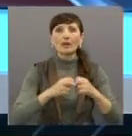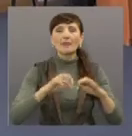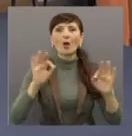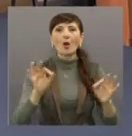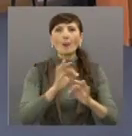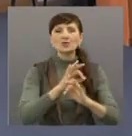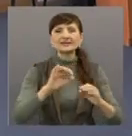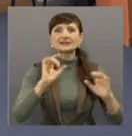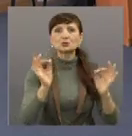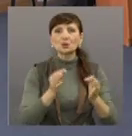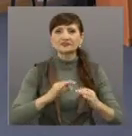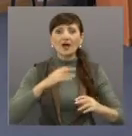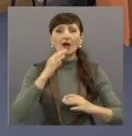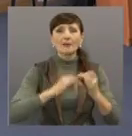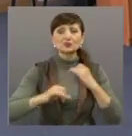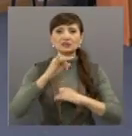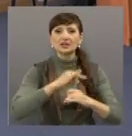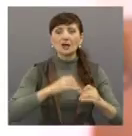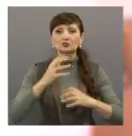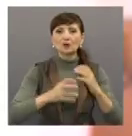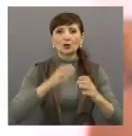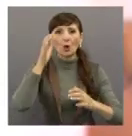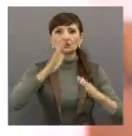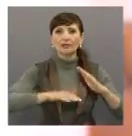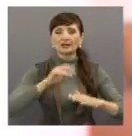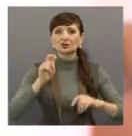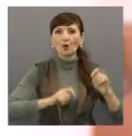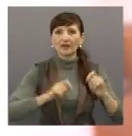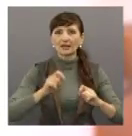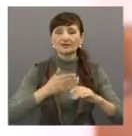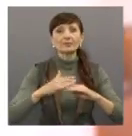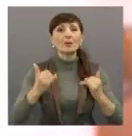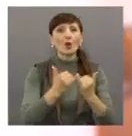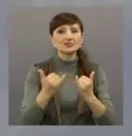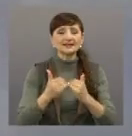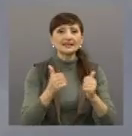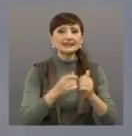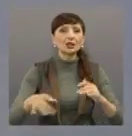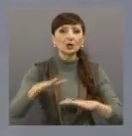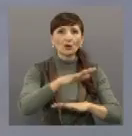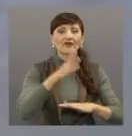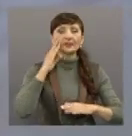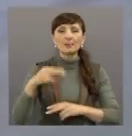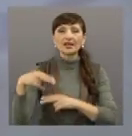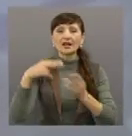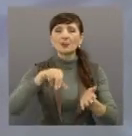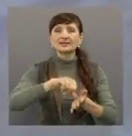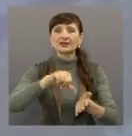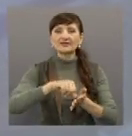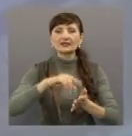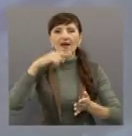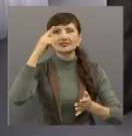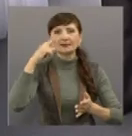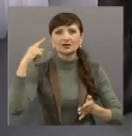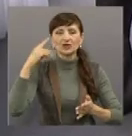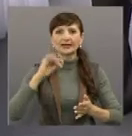искусства обсудили сегодня на международной научно-практической конференции. Помимо гостей из соседних регионов, в Алматы приехали представители